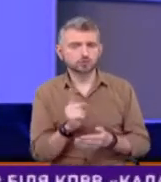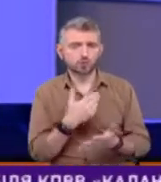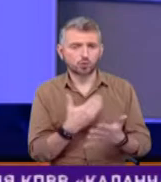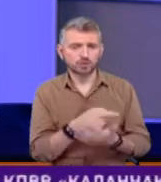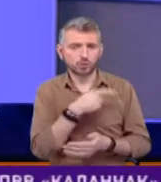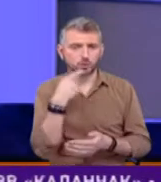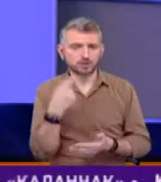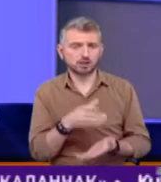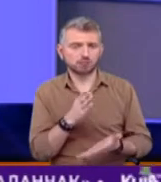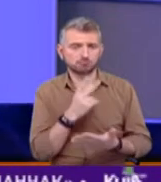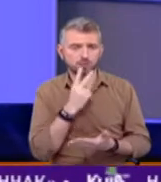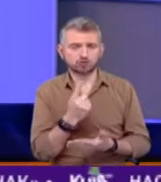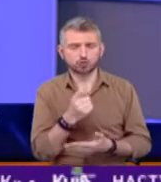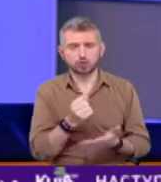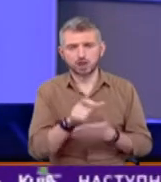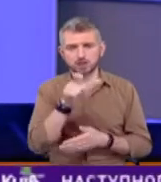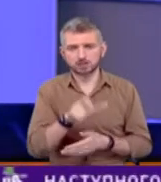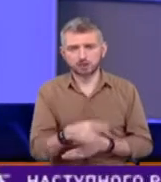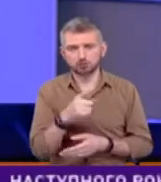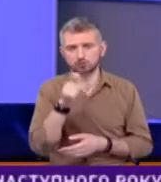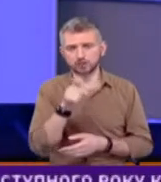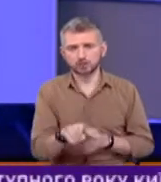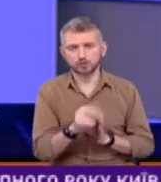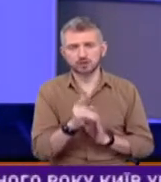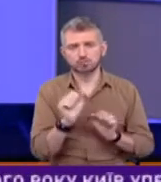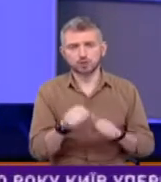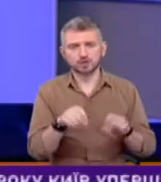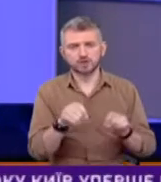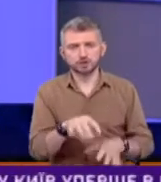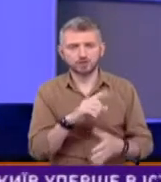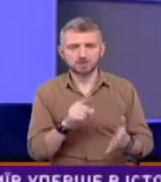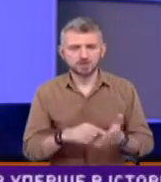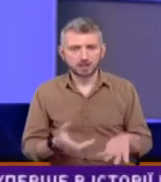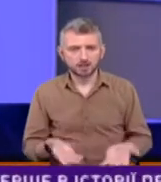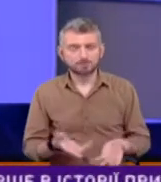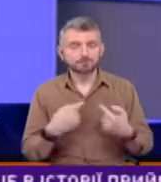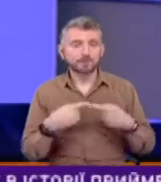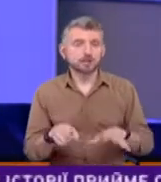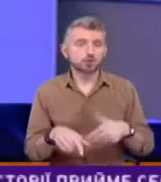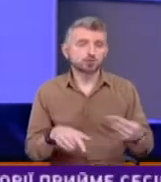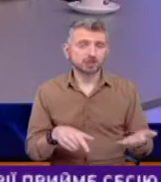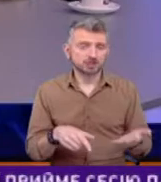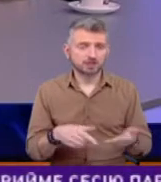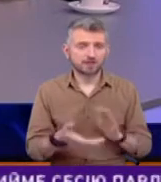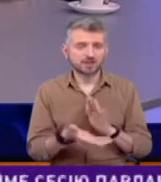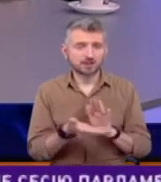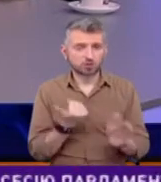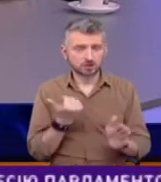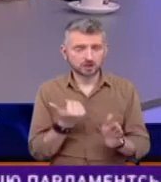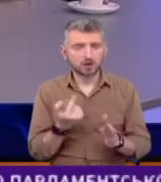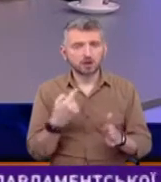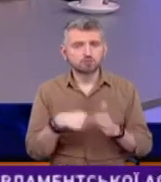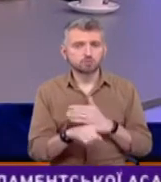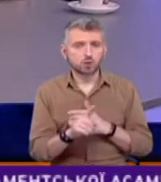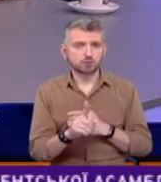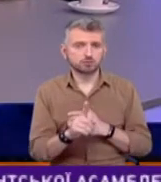ось Росія бачить одного кандидата, одну людину, з якою можна вирішувати питання. З іншої частини віднялося, бо, в